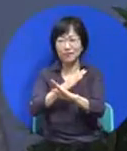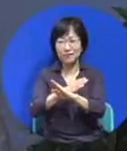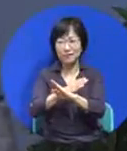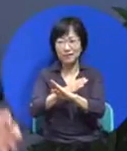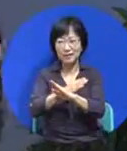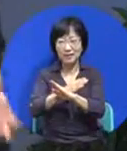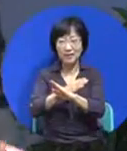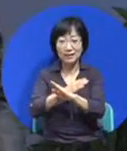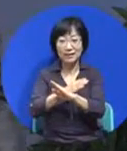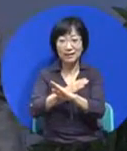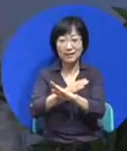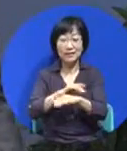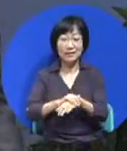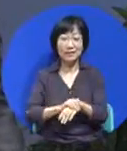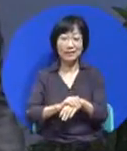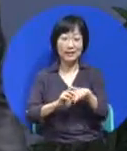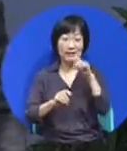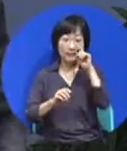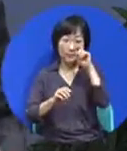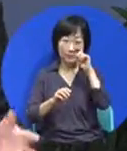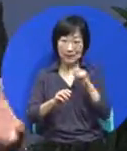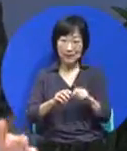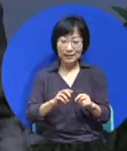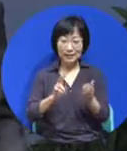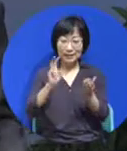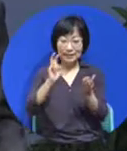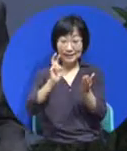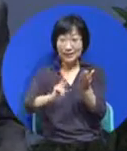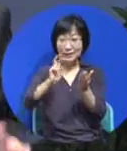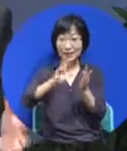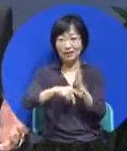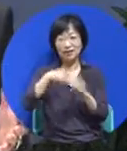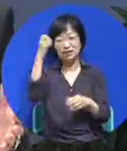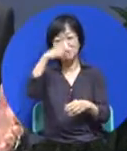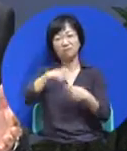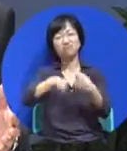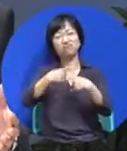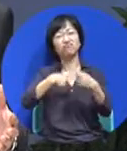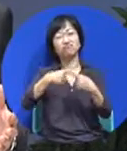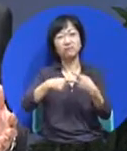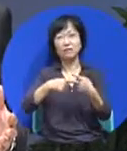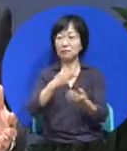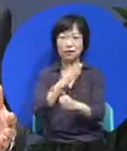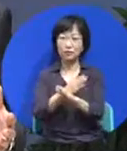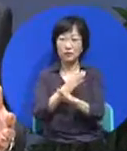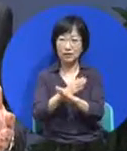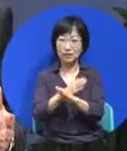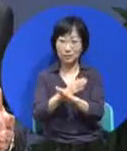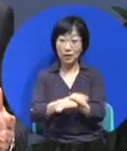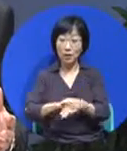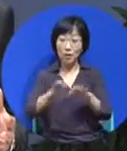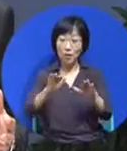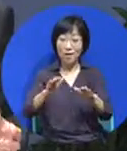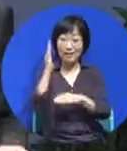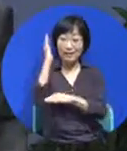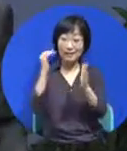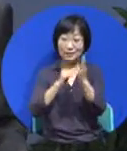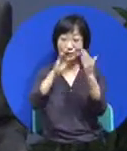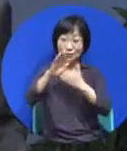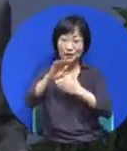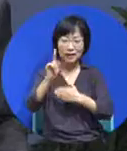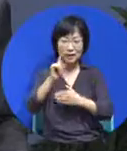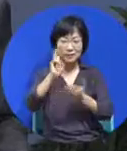끝나고는 부르니 설교 끝나고는 찬송 325절 예수가 함께 계시니 시험이 와도 겁 없네요. We're going to sing a hymn after this worship is over,